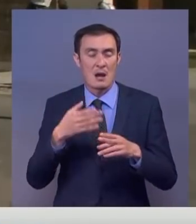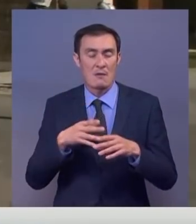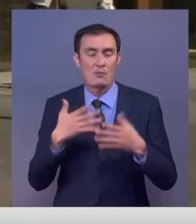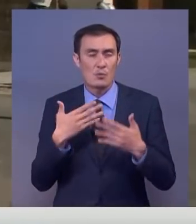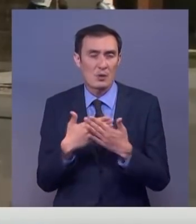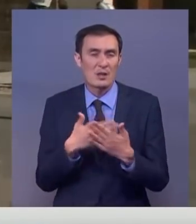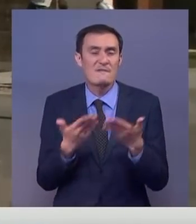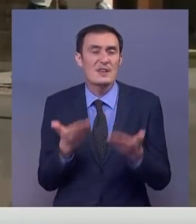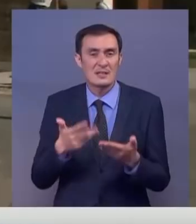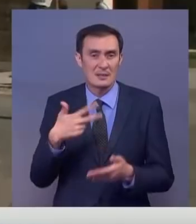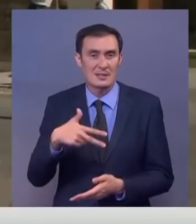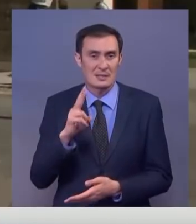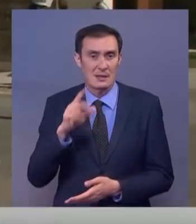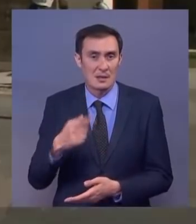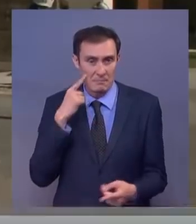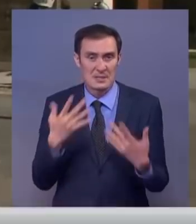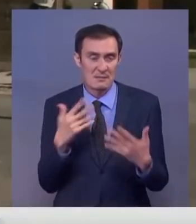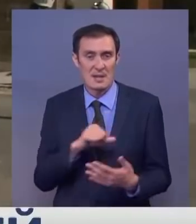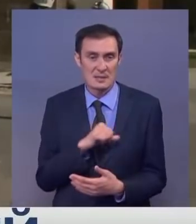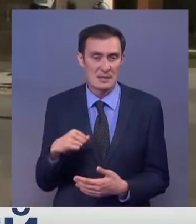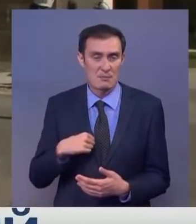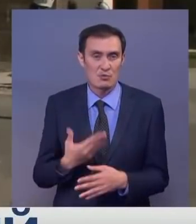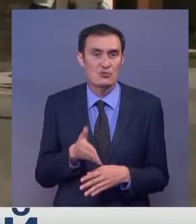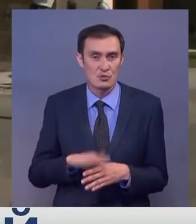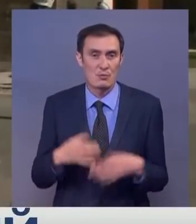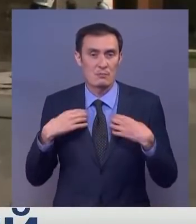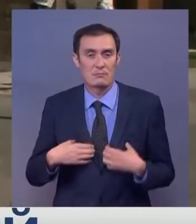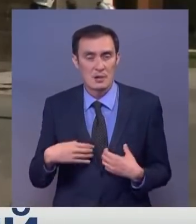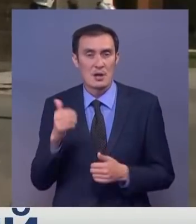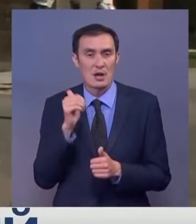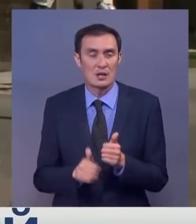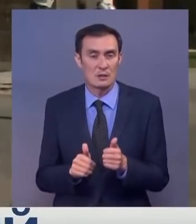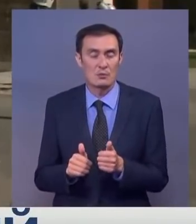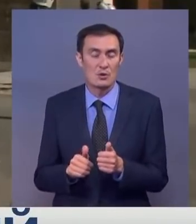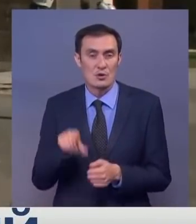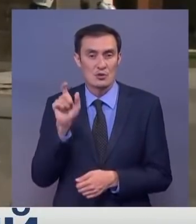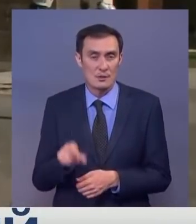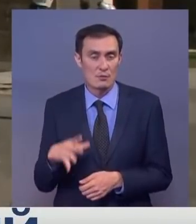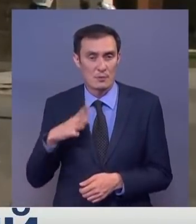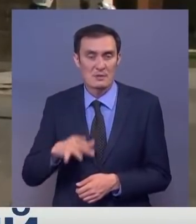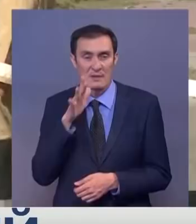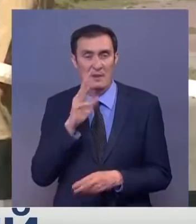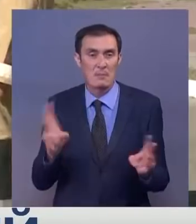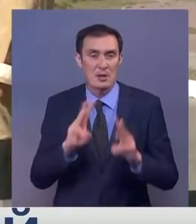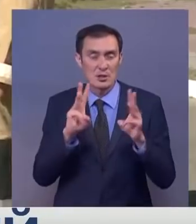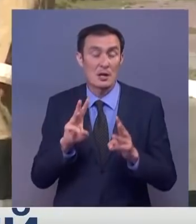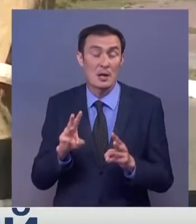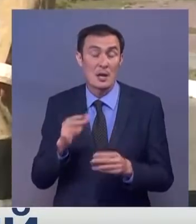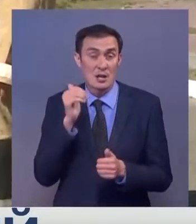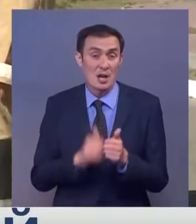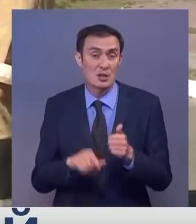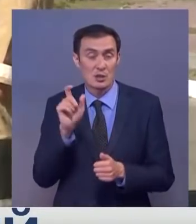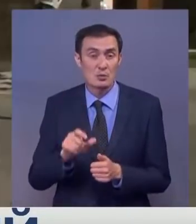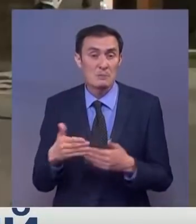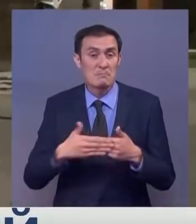около 30 килограмм. Сами представляете, как это тяжело полностью каждому пожарному приходится во время пожара. Чтобы каждый сотрудник